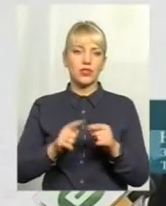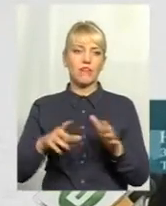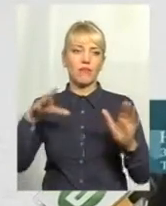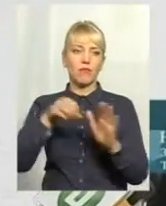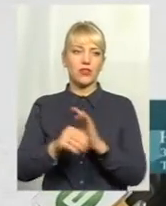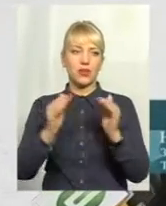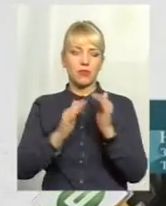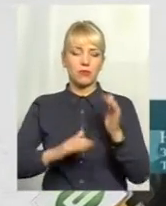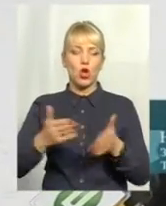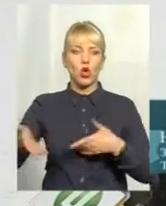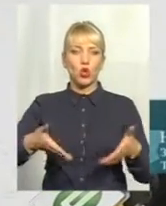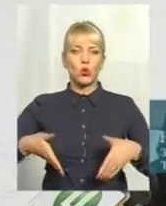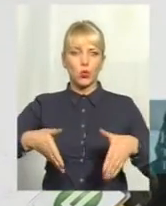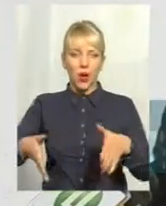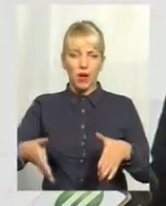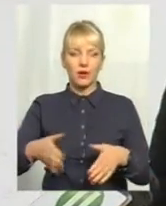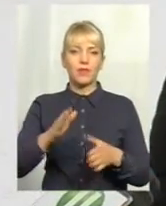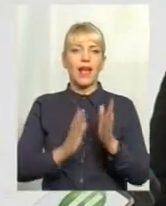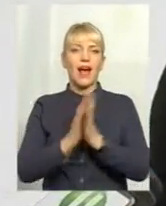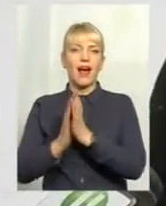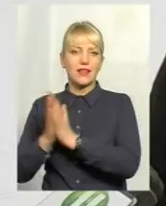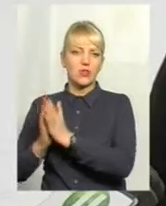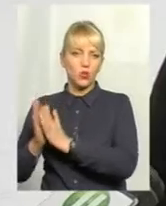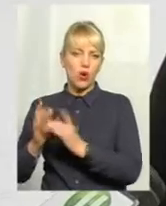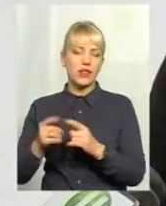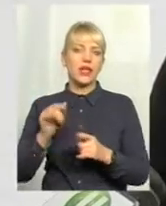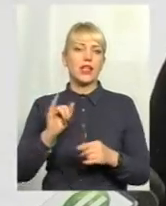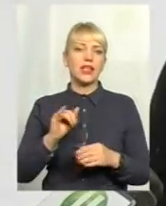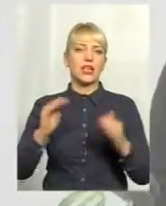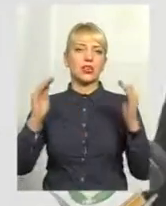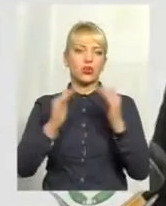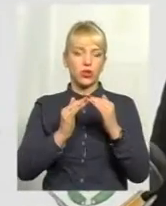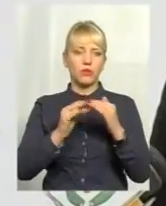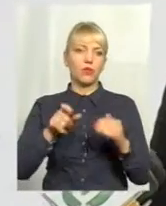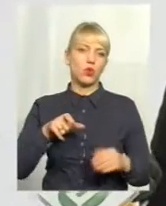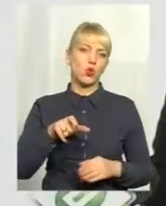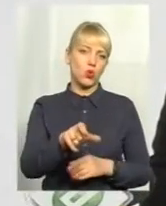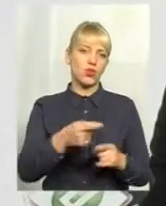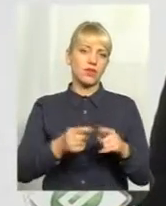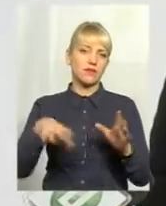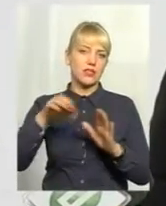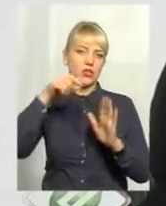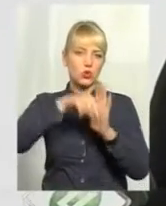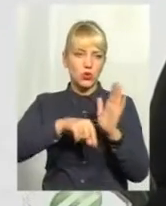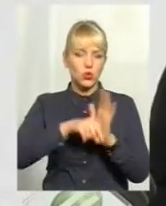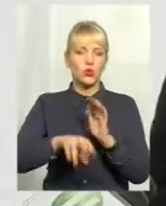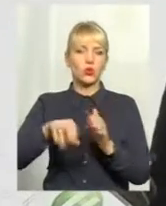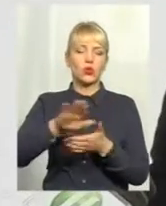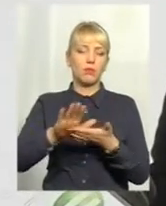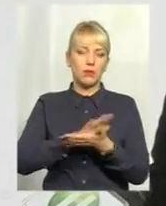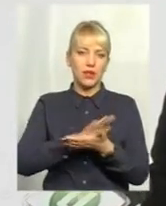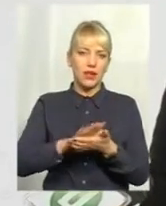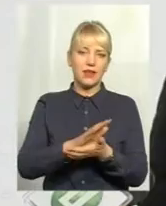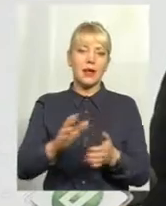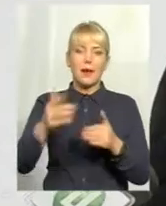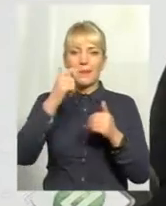приміщення тротуар, газон, якщо він є, до дороги. Це все стосується до них щодо прибирання прилеглої